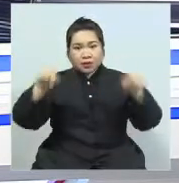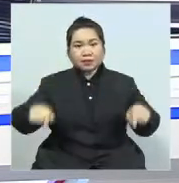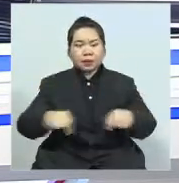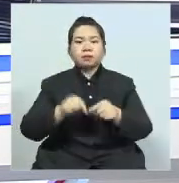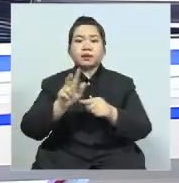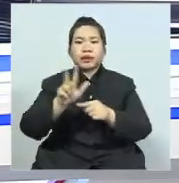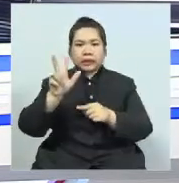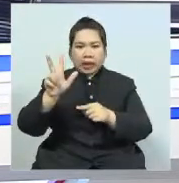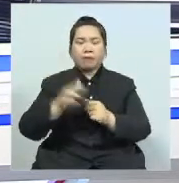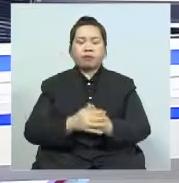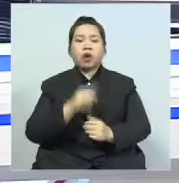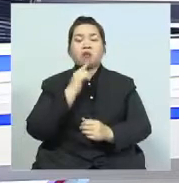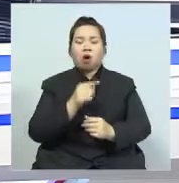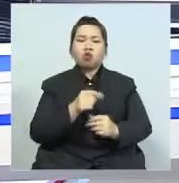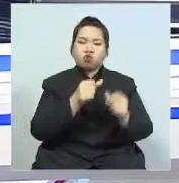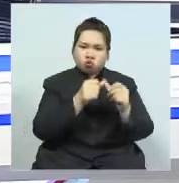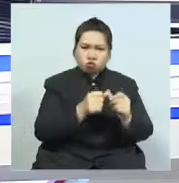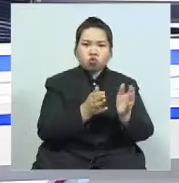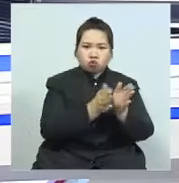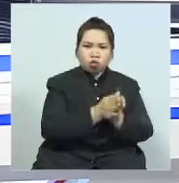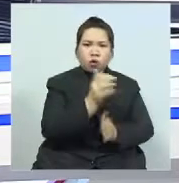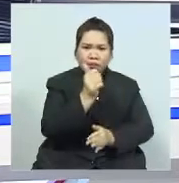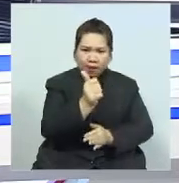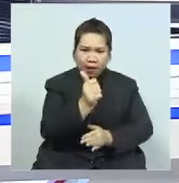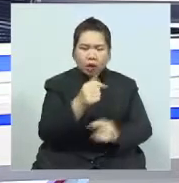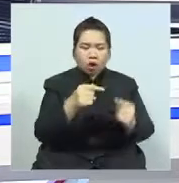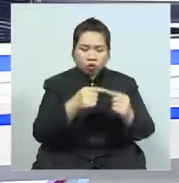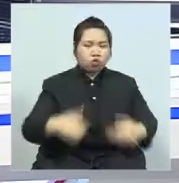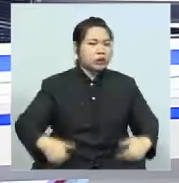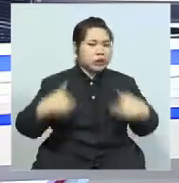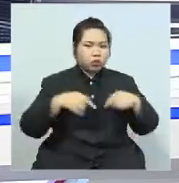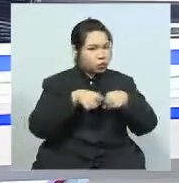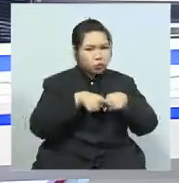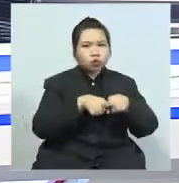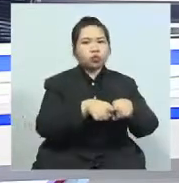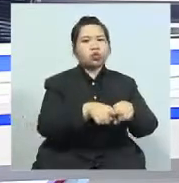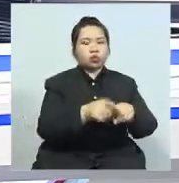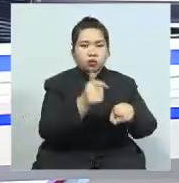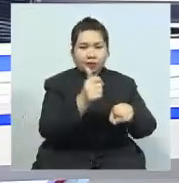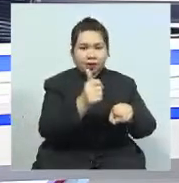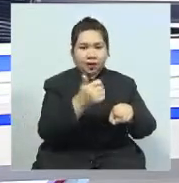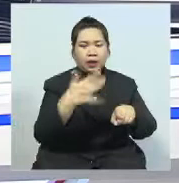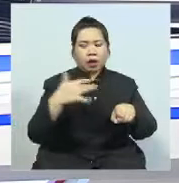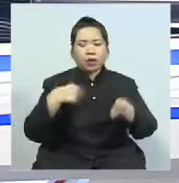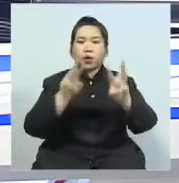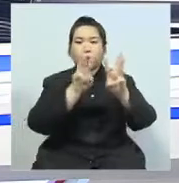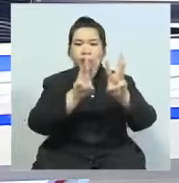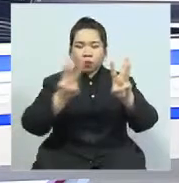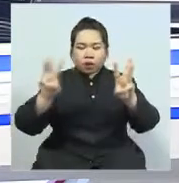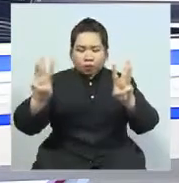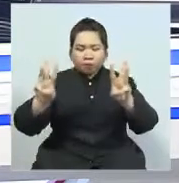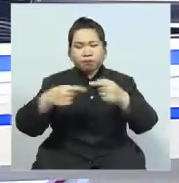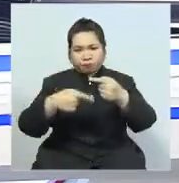ะคะโดยให้สิทธิ์อยู่ร่วมจัดการมรดกในสถานภาพคู่ชีวิตพร้อมกับมีการเปิดเว็บไซต์เพื่อที่จะรับฟังความคิดเห็น